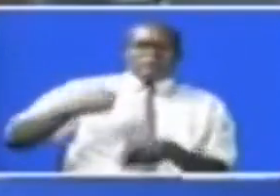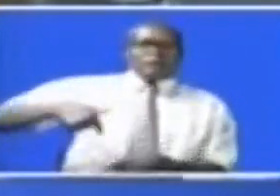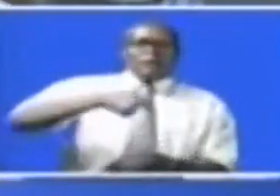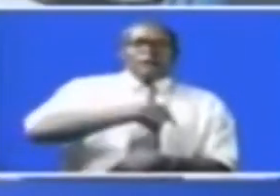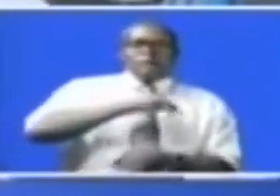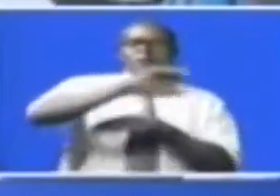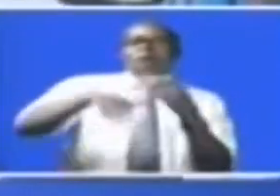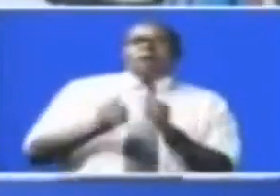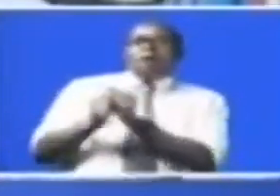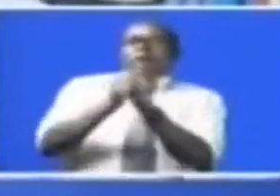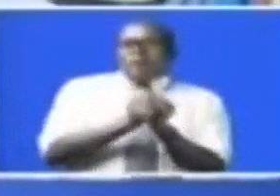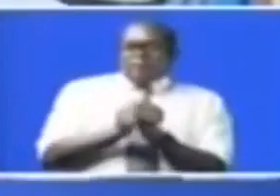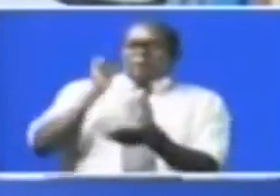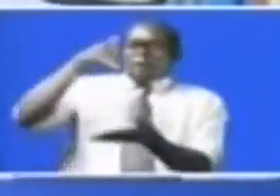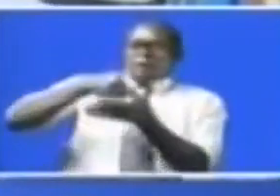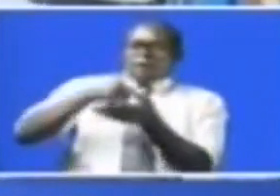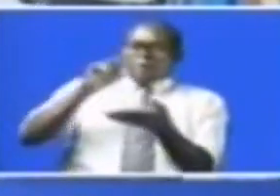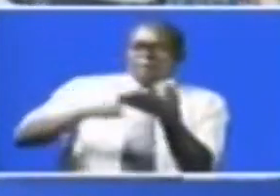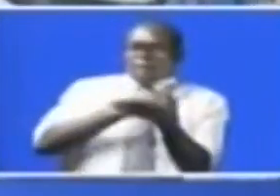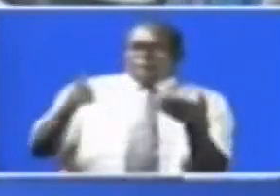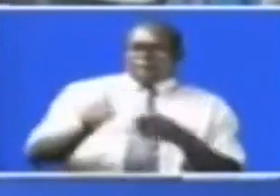zote. Ikiendelea hivi.